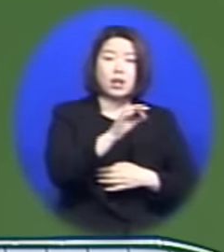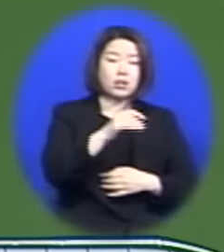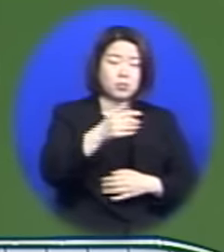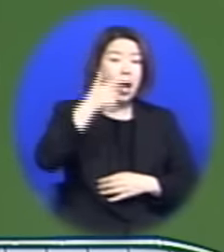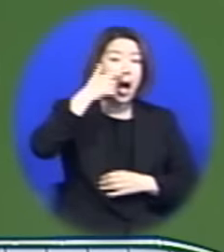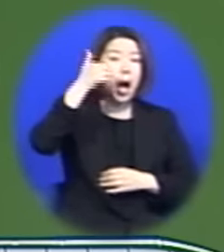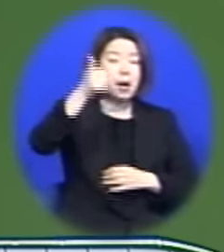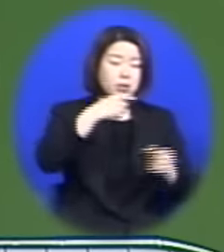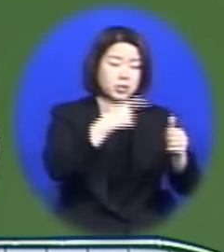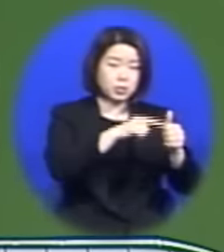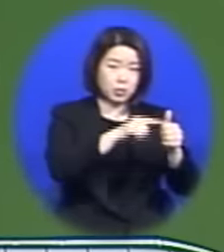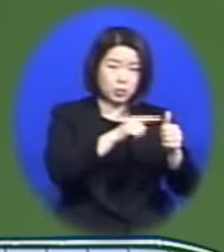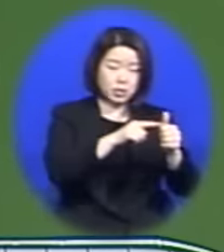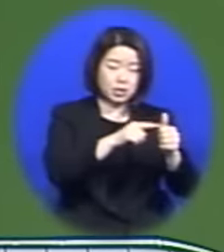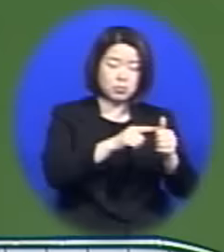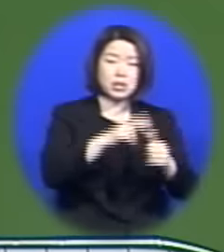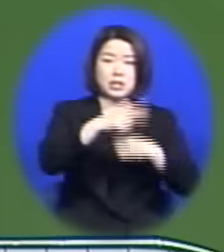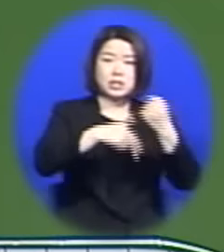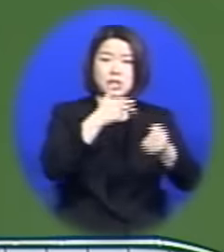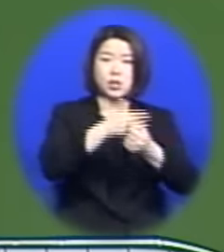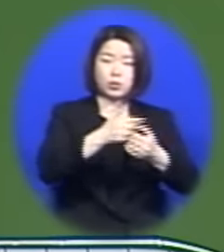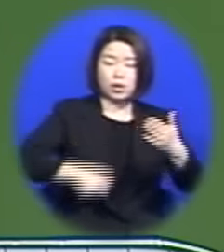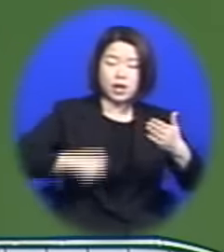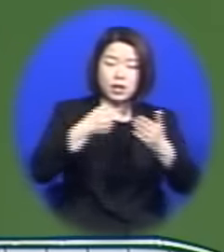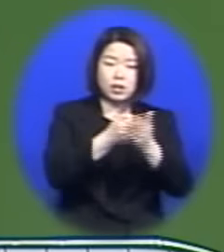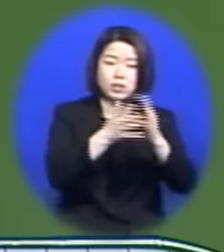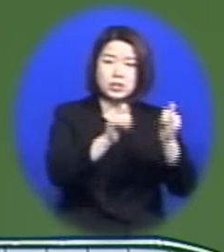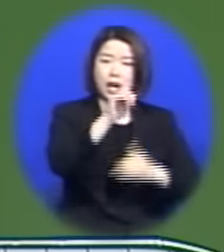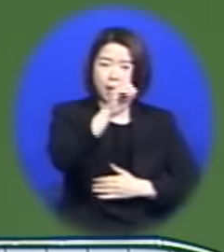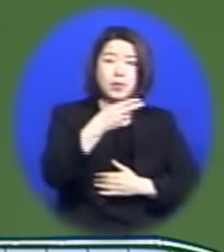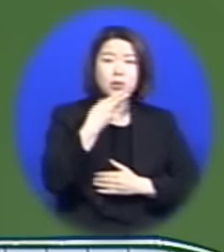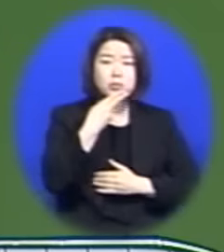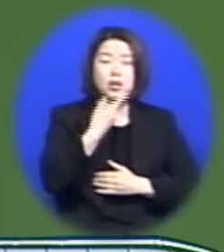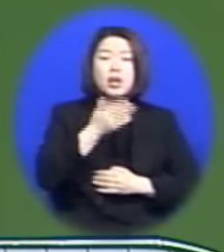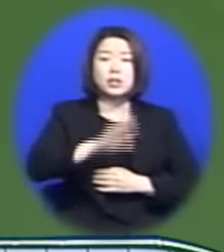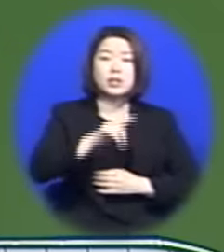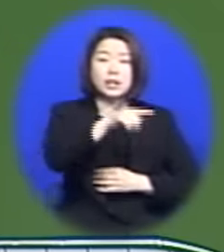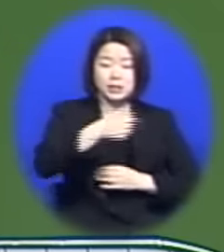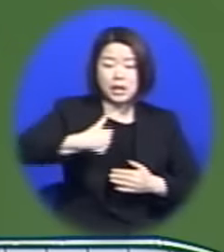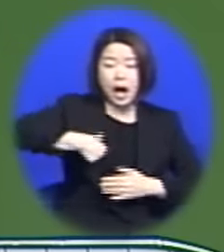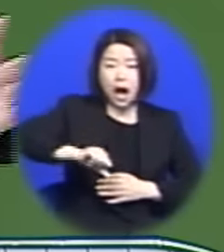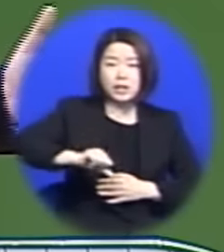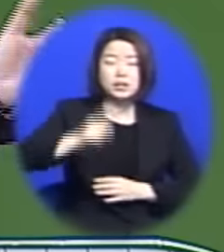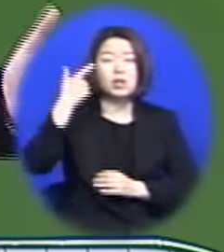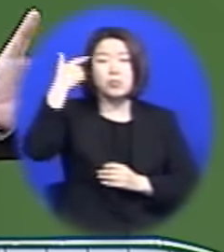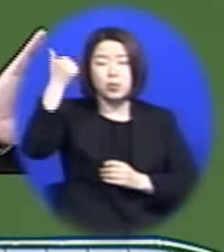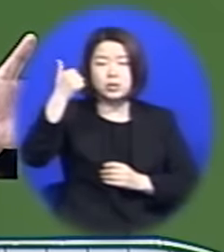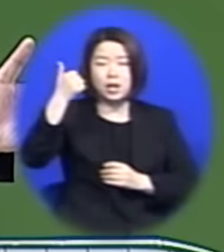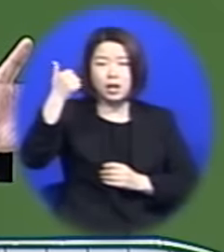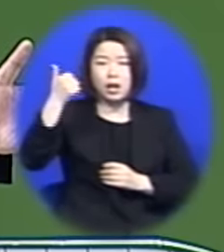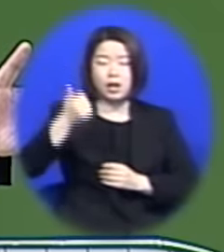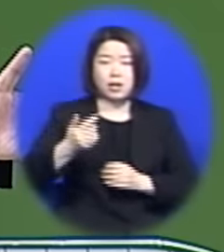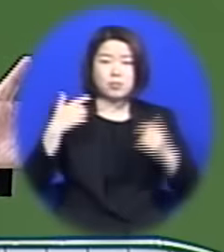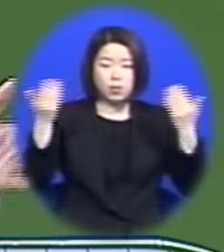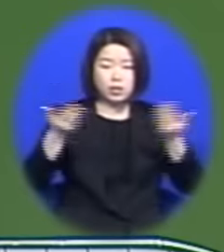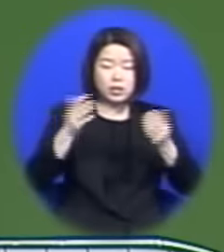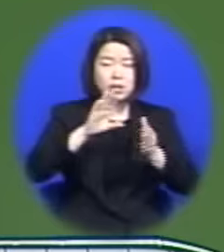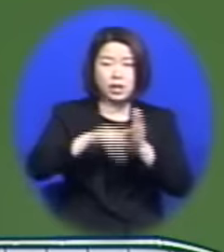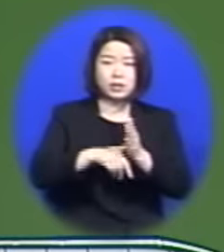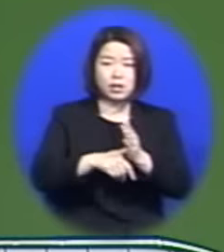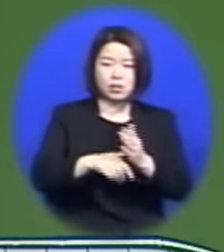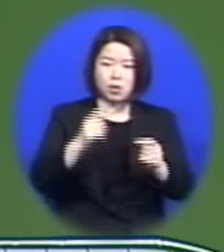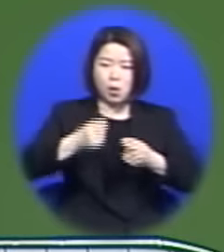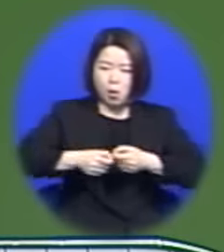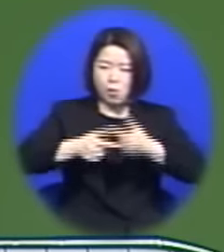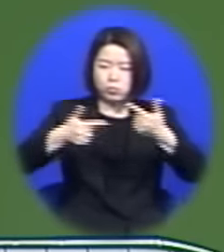없었어요 근데 에드워드 저드슨 목사님이 그 아들 목사가 목회할 때는 어떻게 그렇게 부흥이 되는지 그